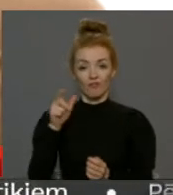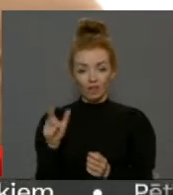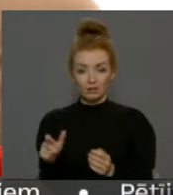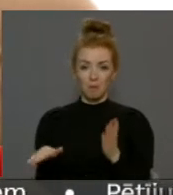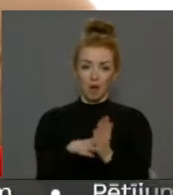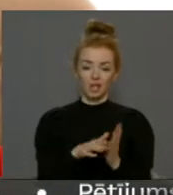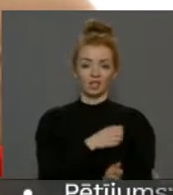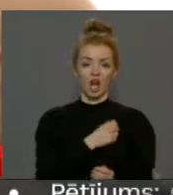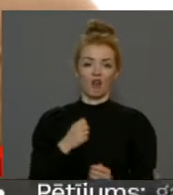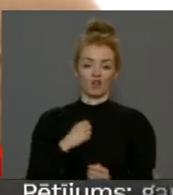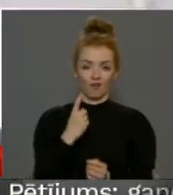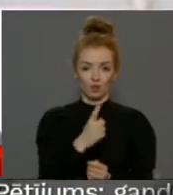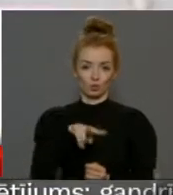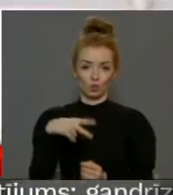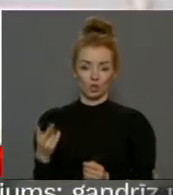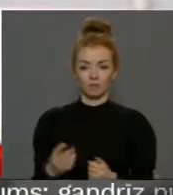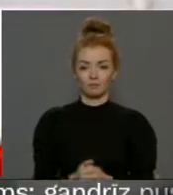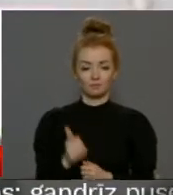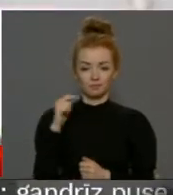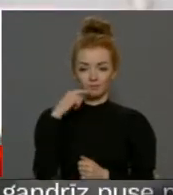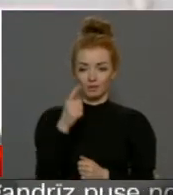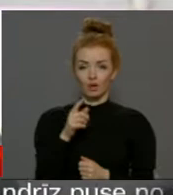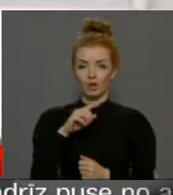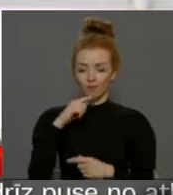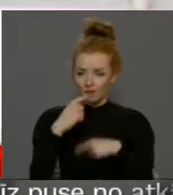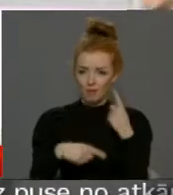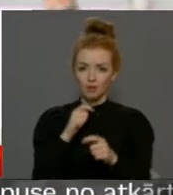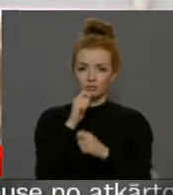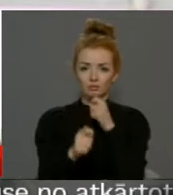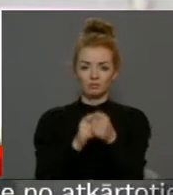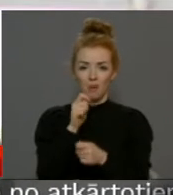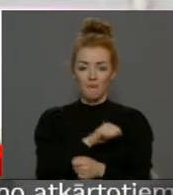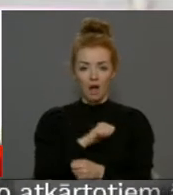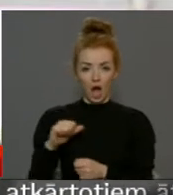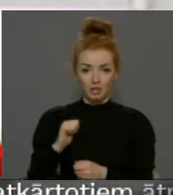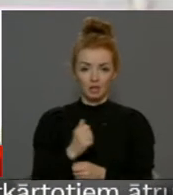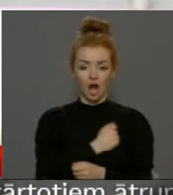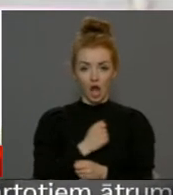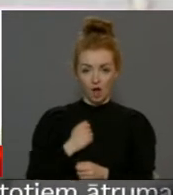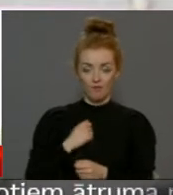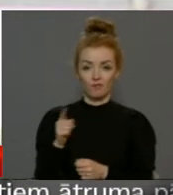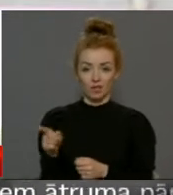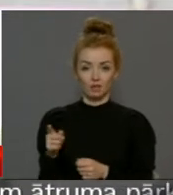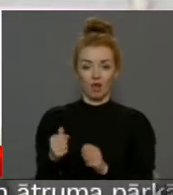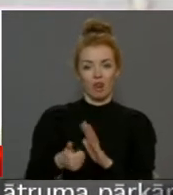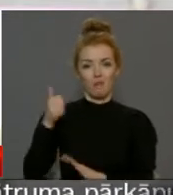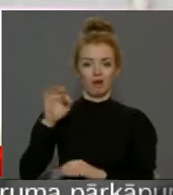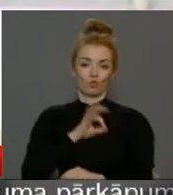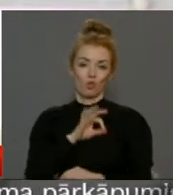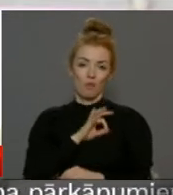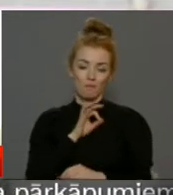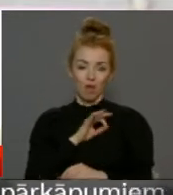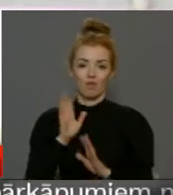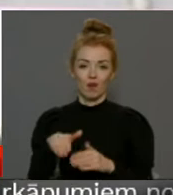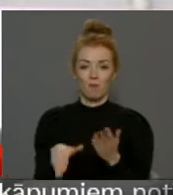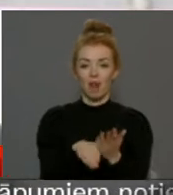karavīram. Radīt tādu nepārtrauktu ziedojumu sistēmu, kurā pats karavīrs, jaunāks karavīrs, šobrīd labāk pelnošs, varbūt karavīrs palīdz